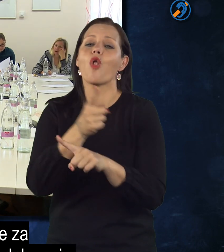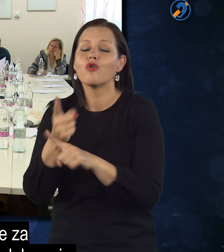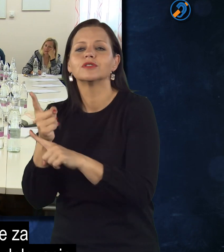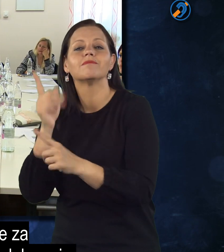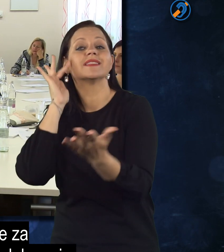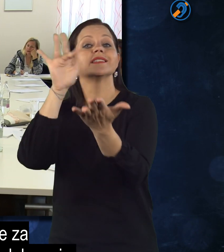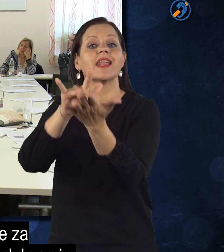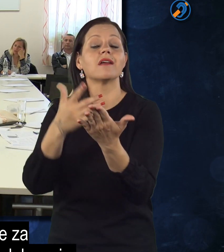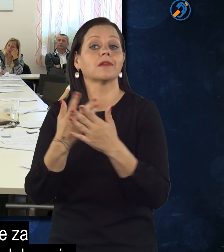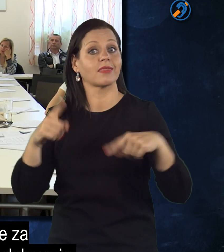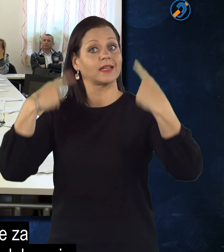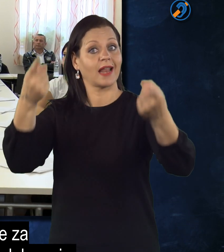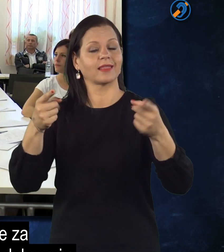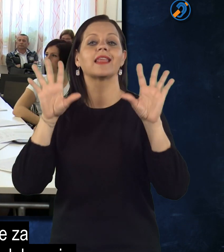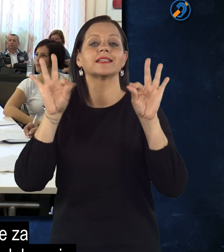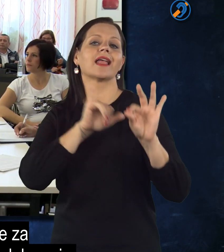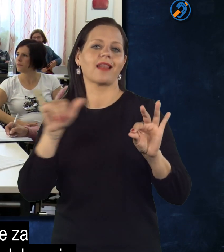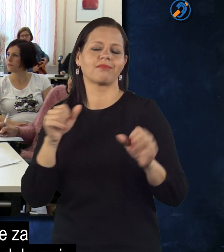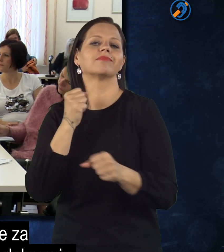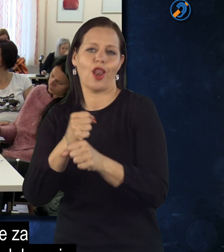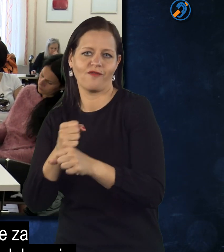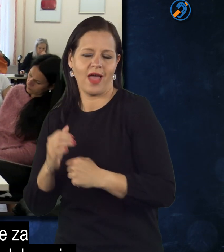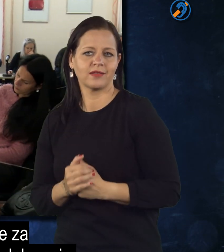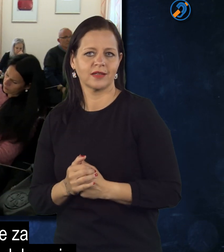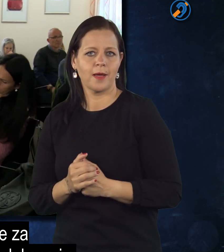za naslednjih 10 let delovanja.